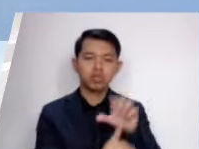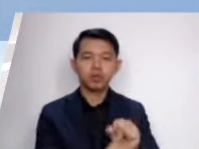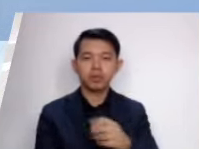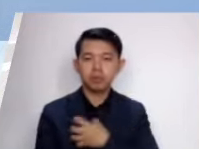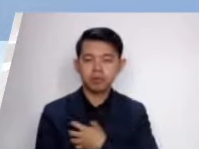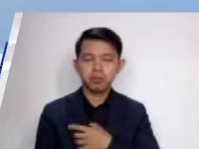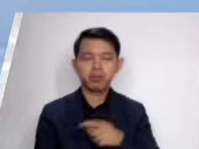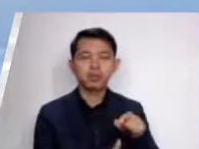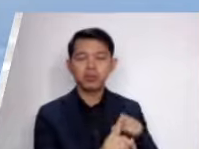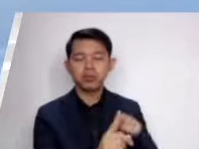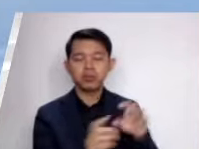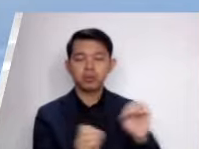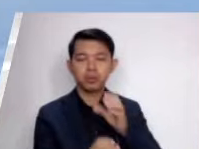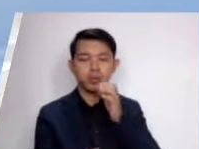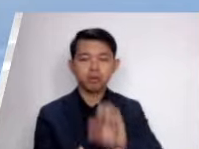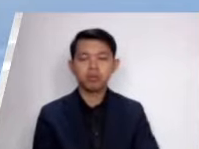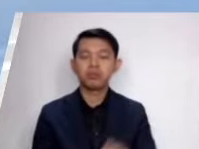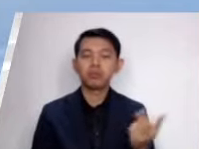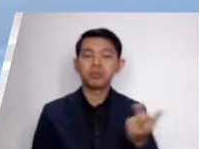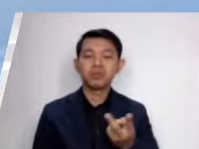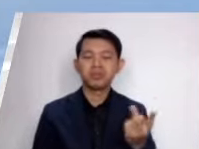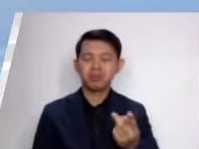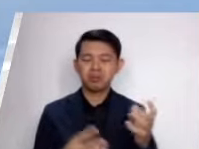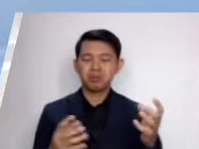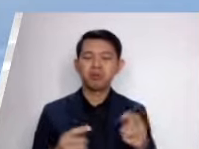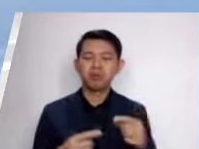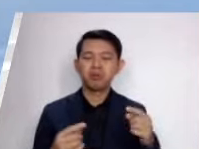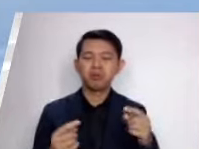sa presinto ang magkabilang panig.